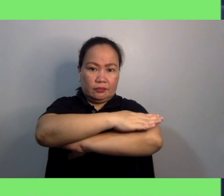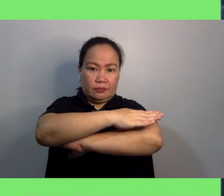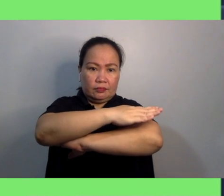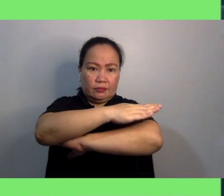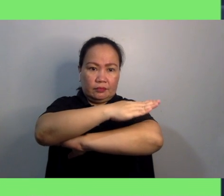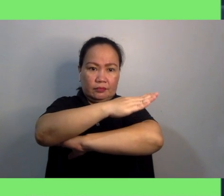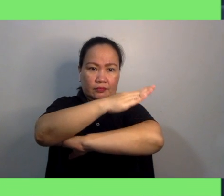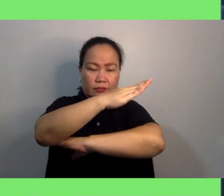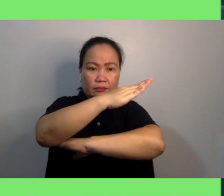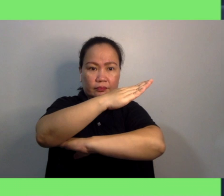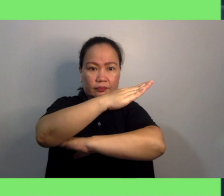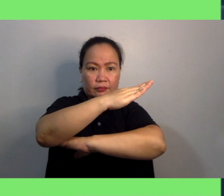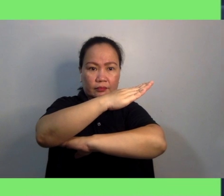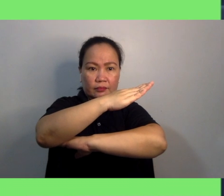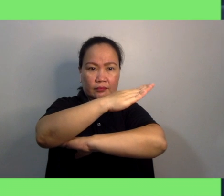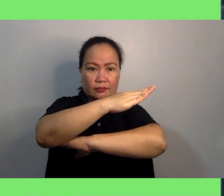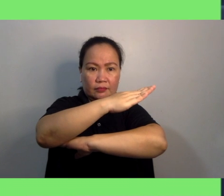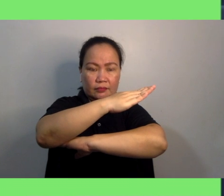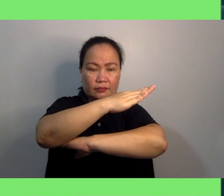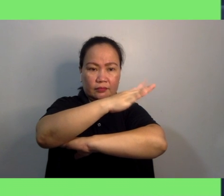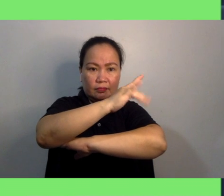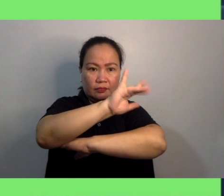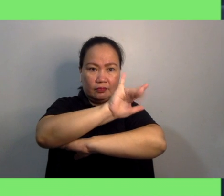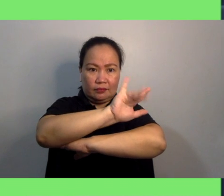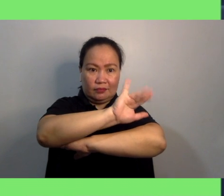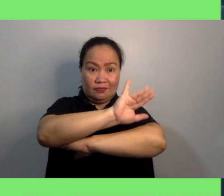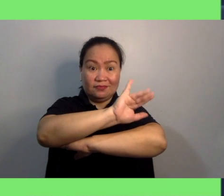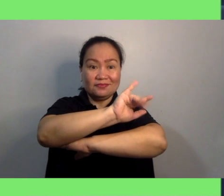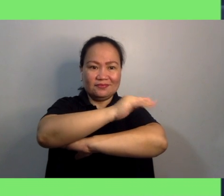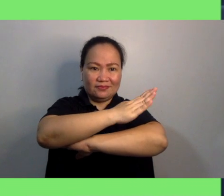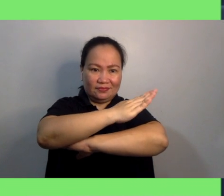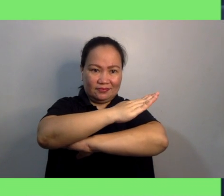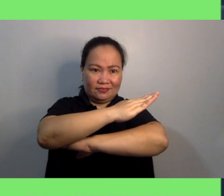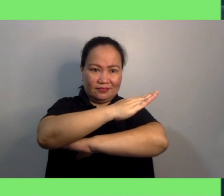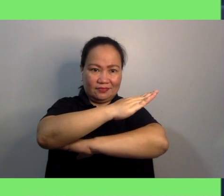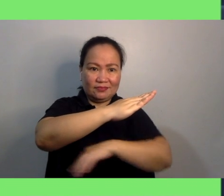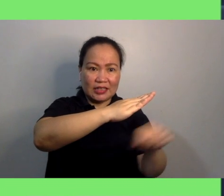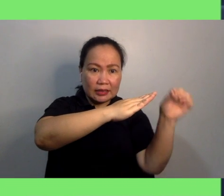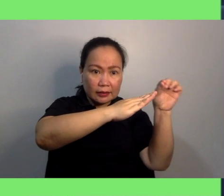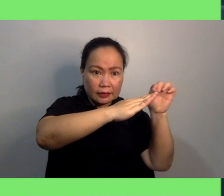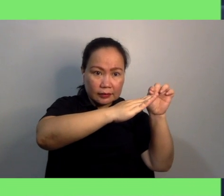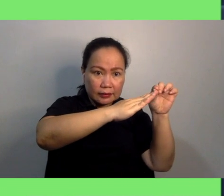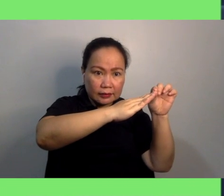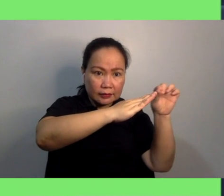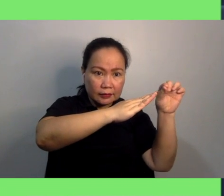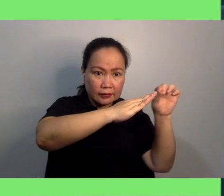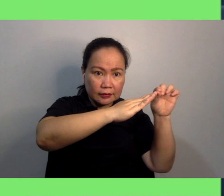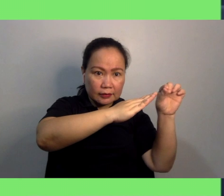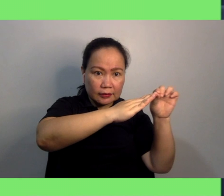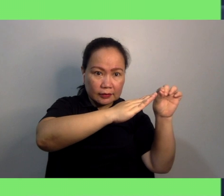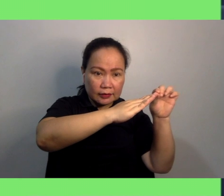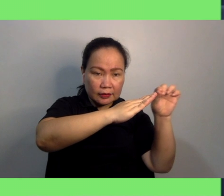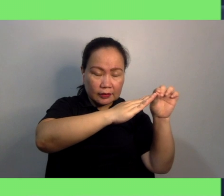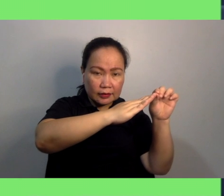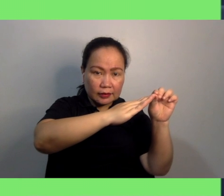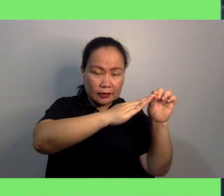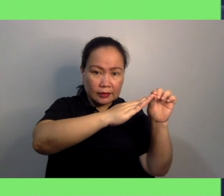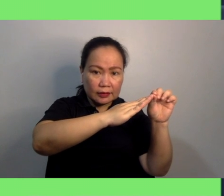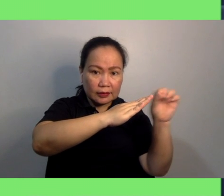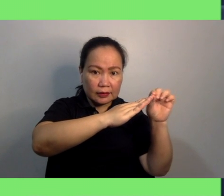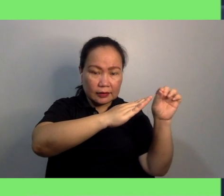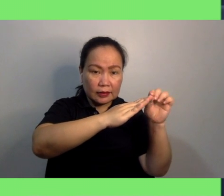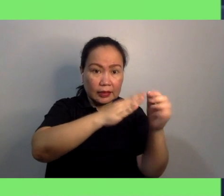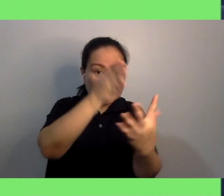So, we have 25 degrees. So, ito, since ito siya 10, 20, and then half. So, 25 degrees.